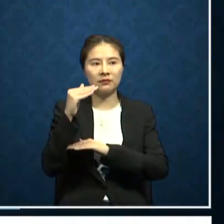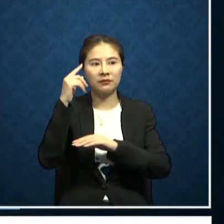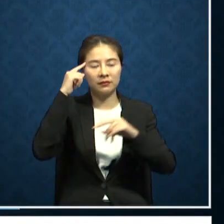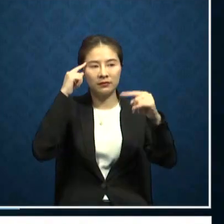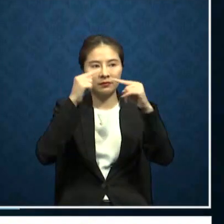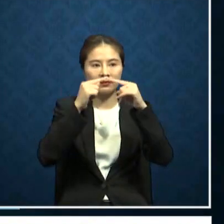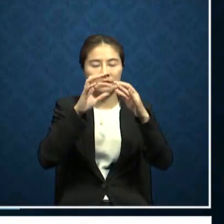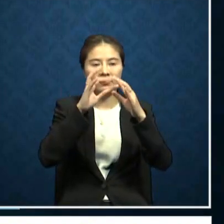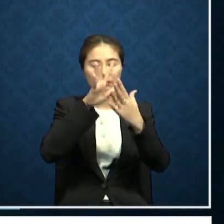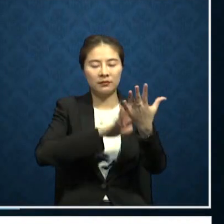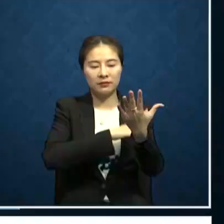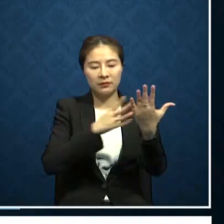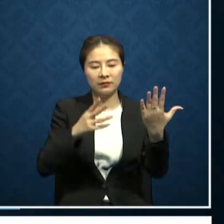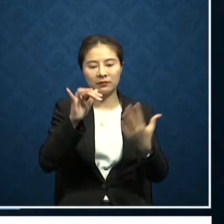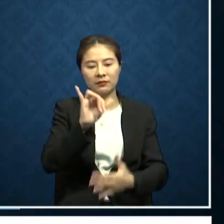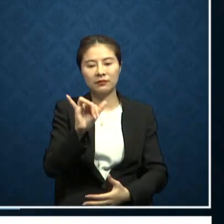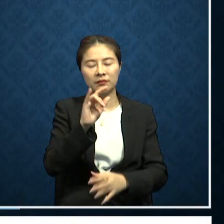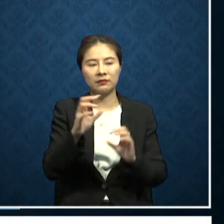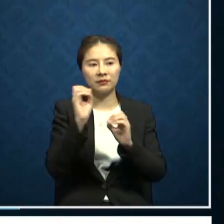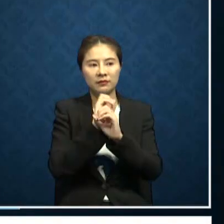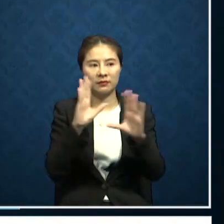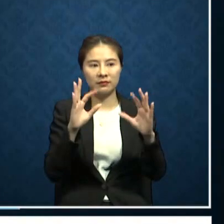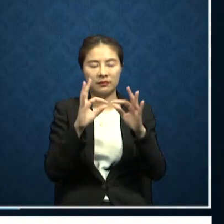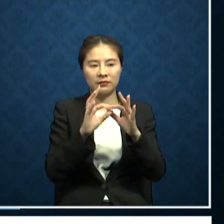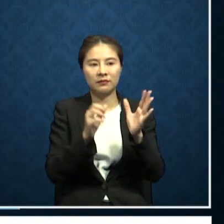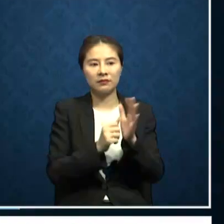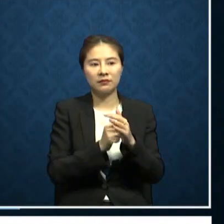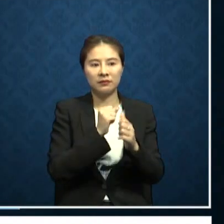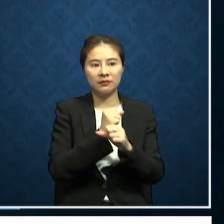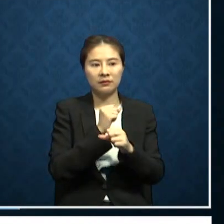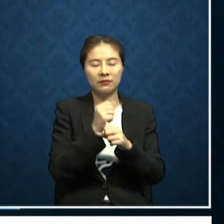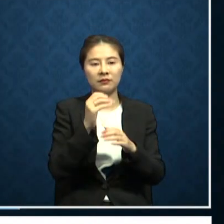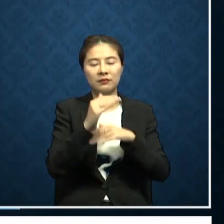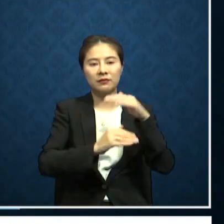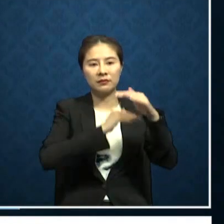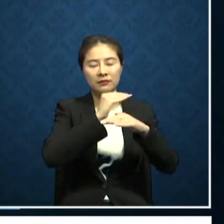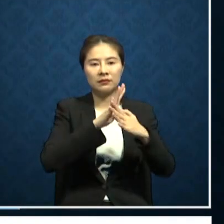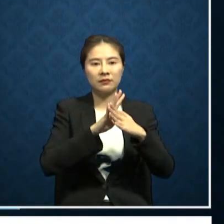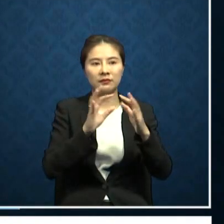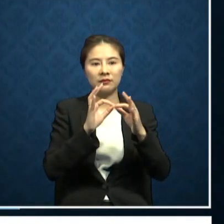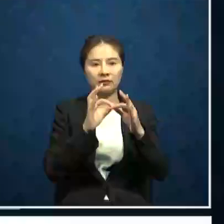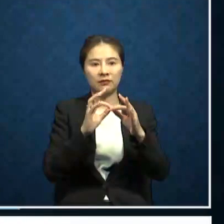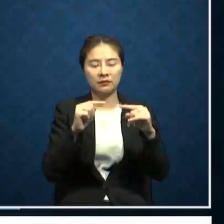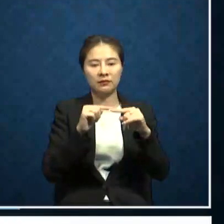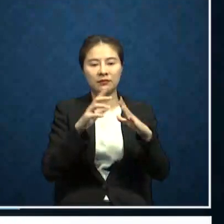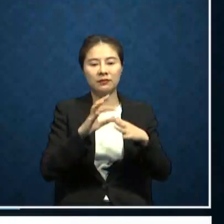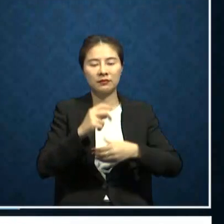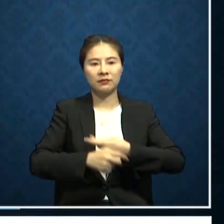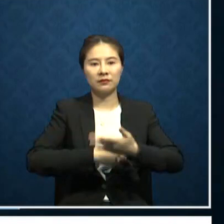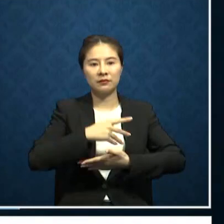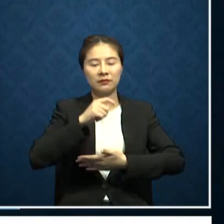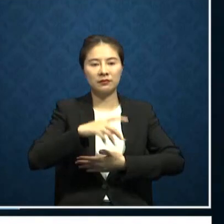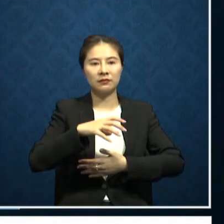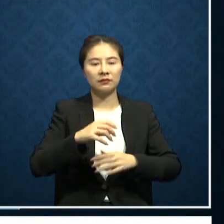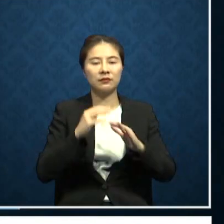ทางการจัดทำแผนยุทธศาสตร์อย่างชัดเจนยืดหยุ่นและปรับตัวได้ครอบคลุมในเรื่องของเทคโนโลยีการตลาดและความนิยม